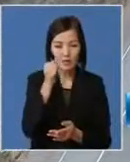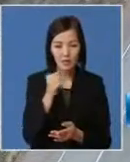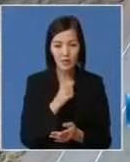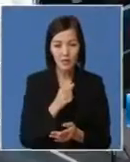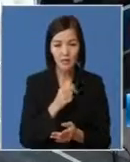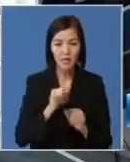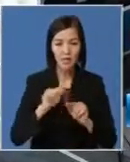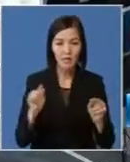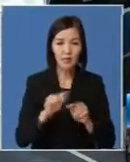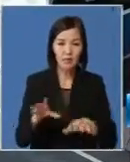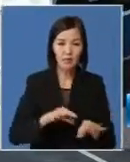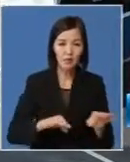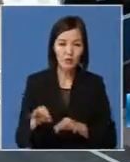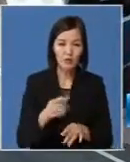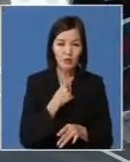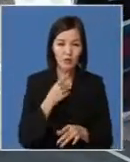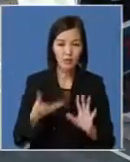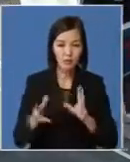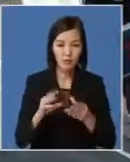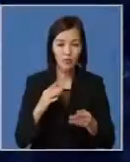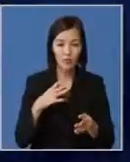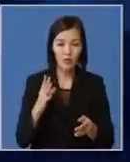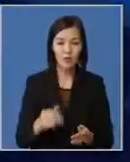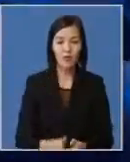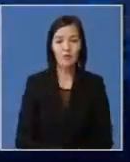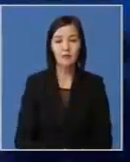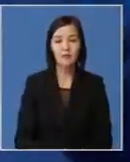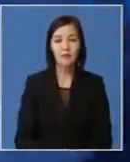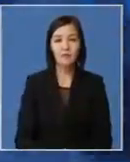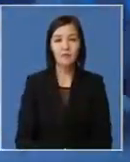дінімізді дәріптеген жоба Талдықорғанда түйінделмек. Кәмшат Мұхамеджан, Мұхит Шериязыдан жетісу